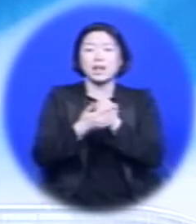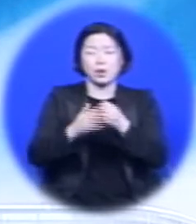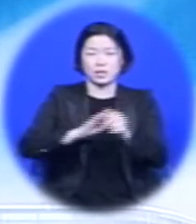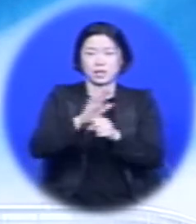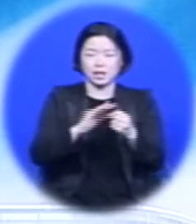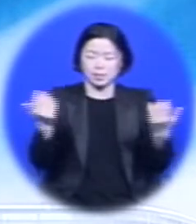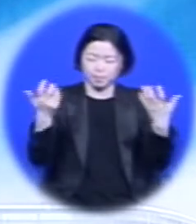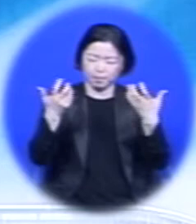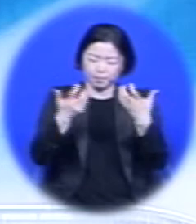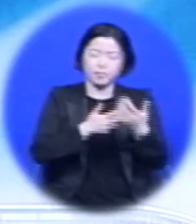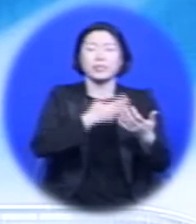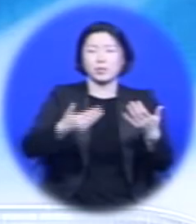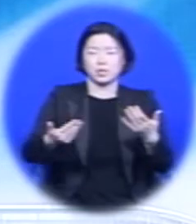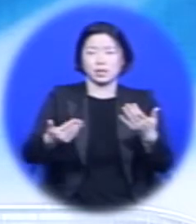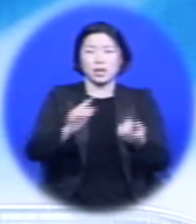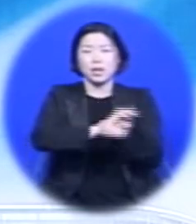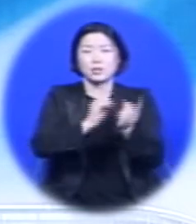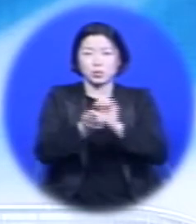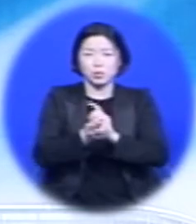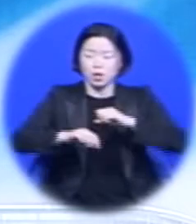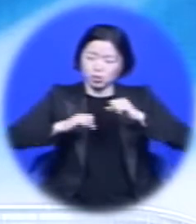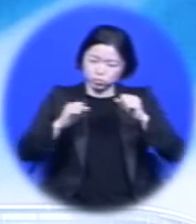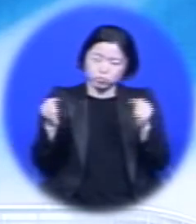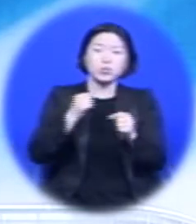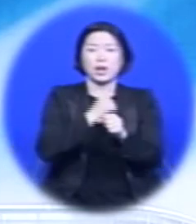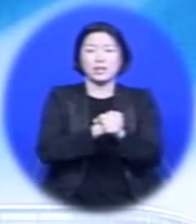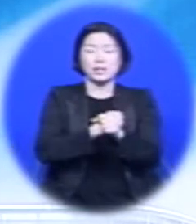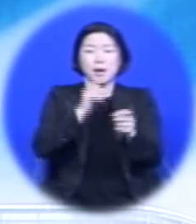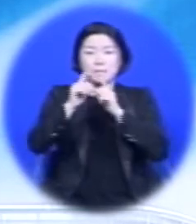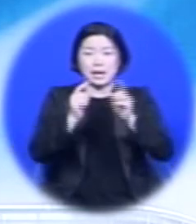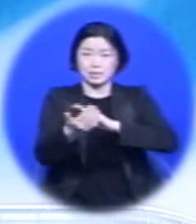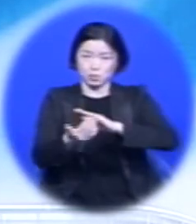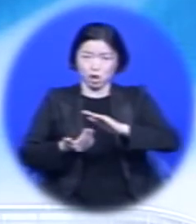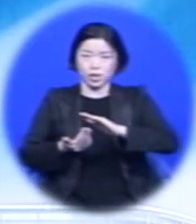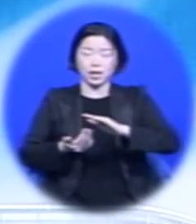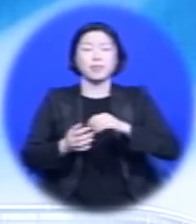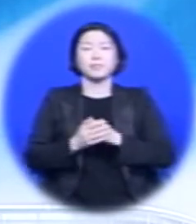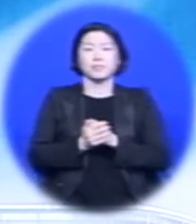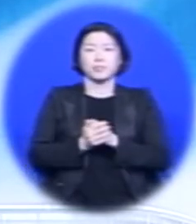넘쳐야 됩니다. 그래서 서로 순종하라 하고 하는 말씀 전에